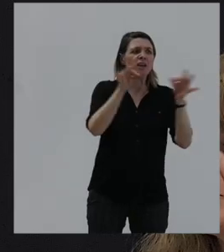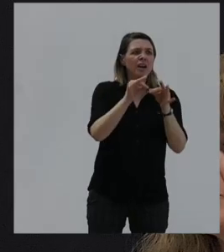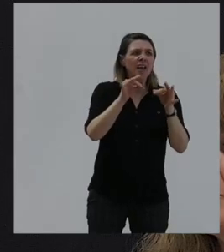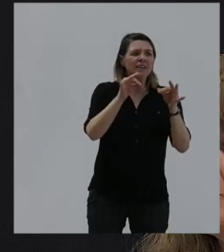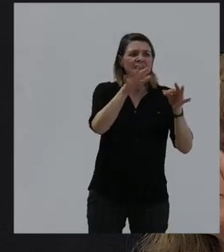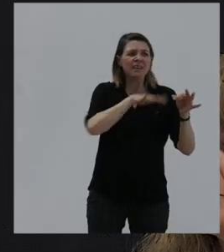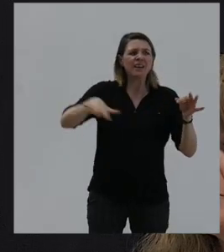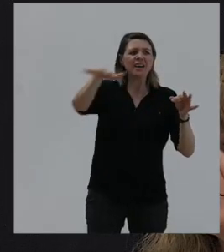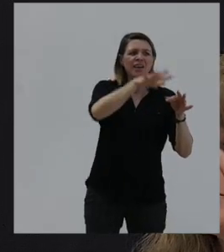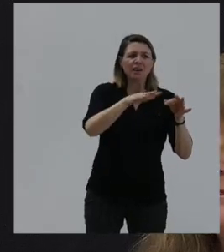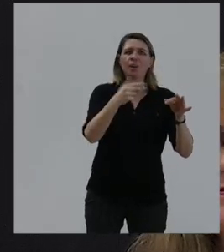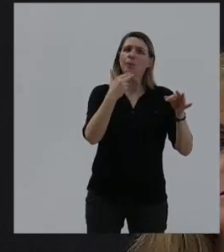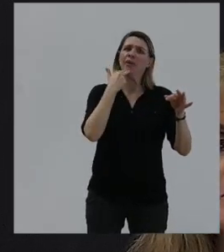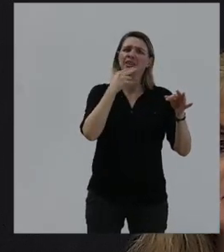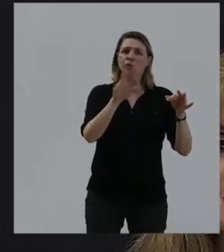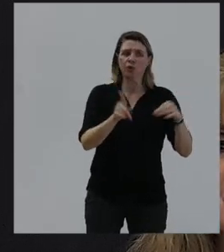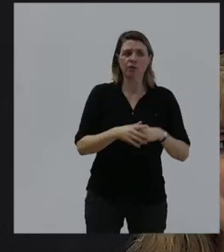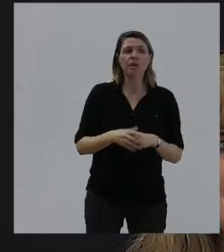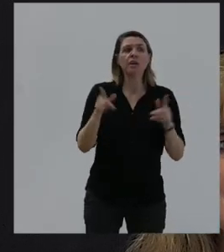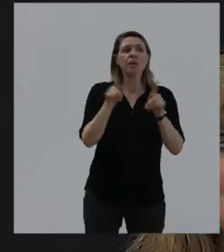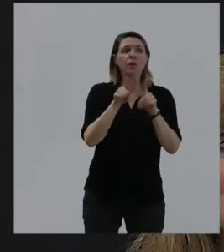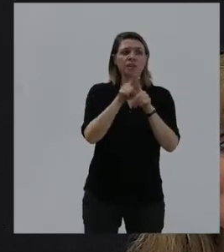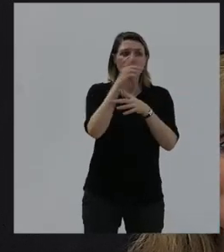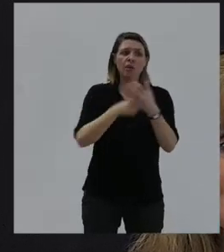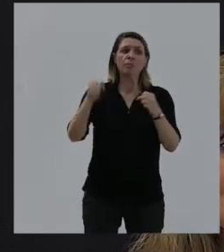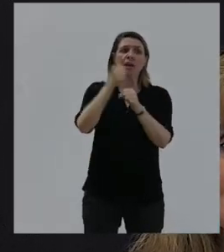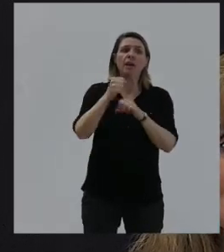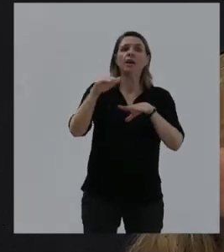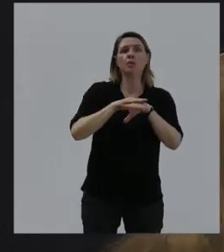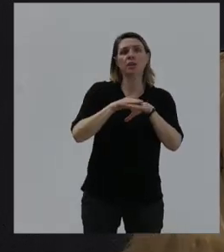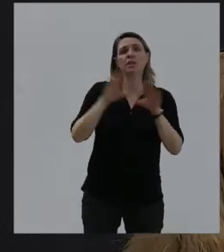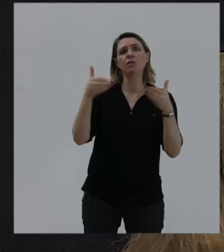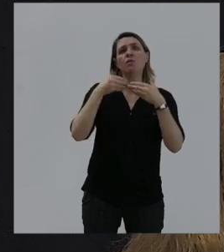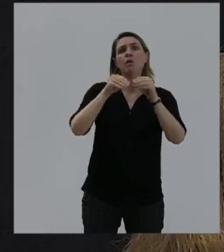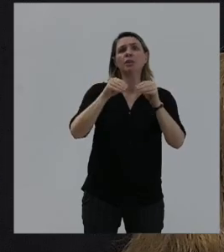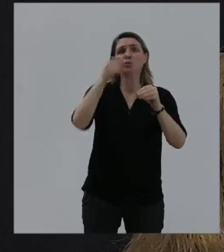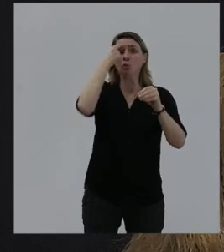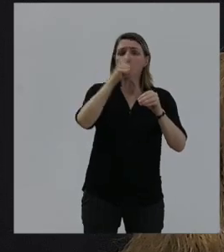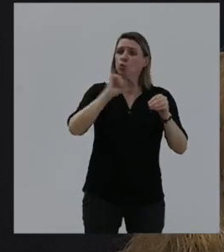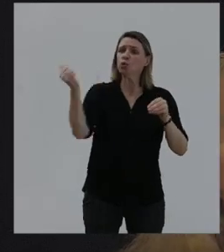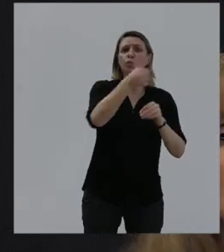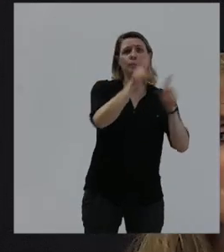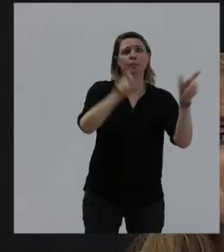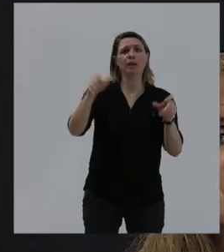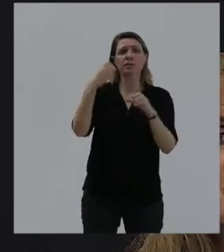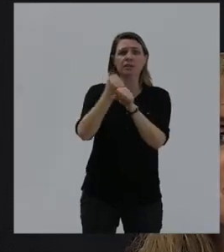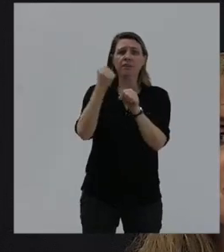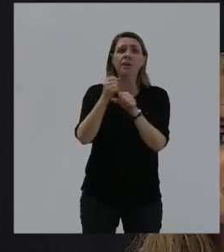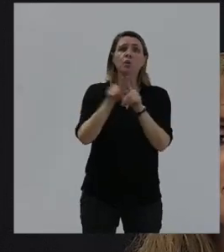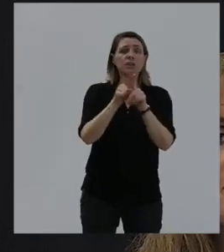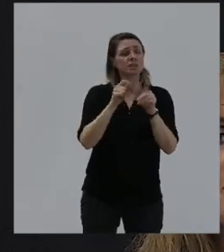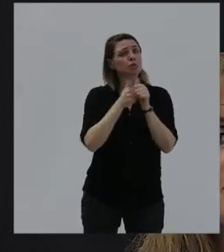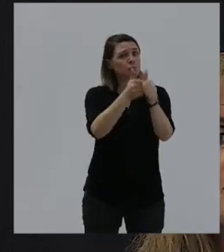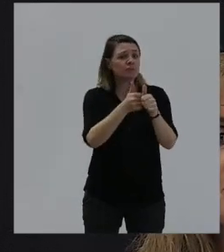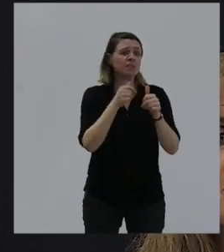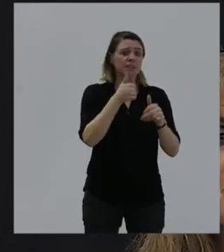tout le monde reconnaît l'imperfection. Il va nous falloir installer une politique de formation adaptée à tous les personnels, ainsi qu'un suivi individualisé